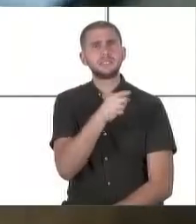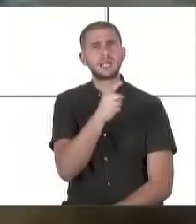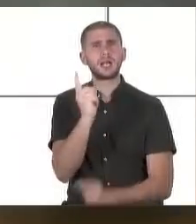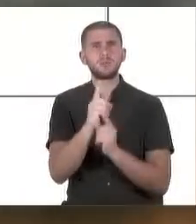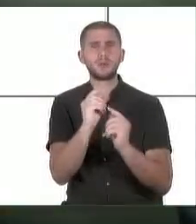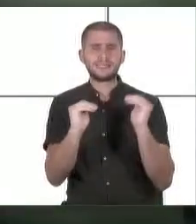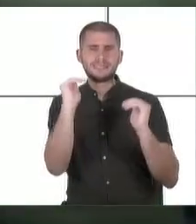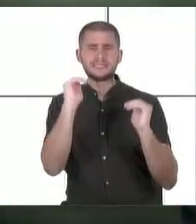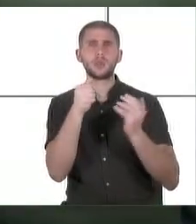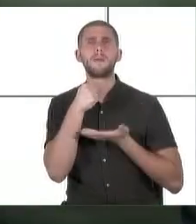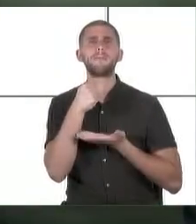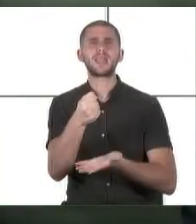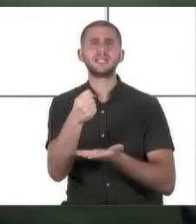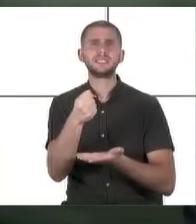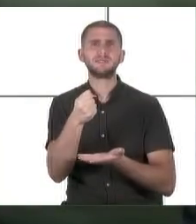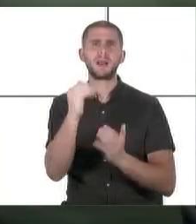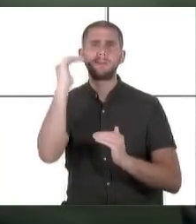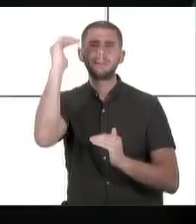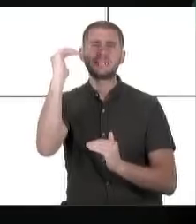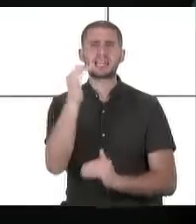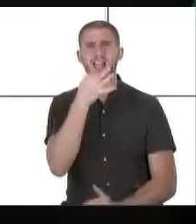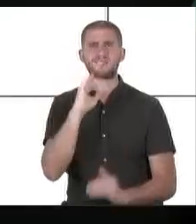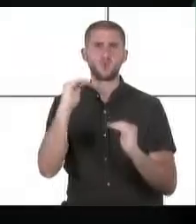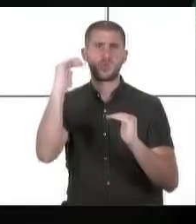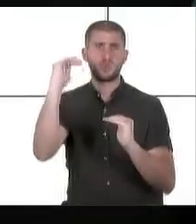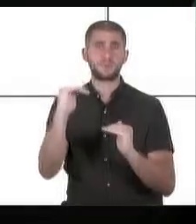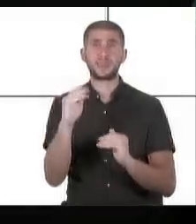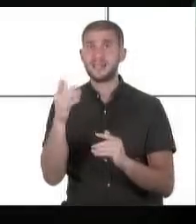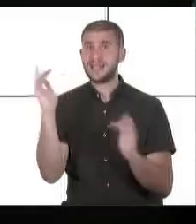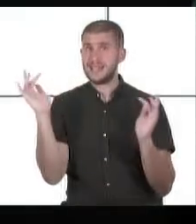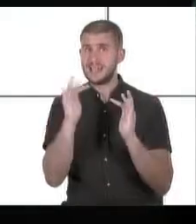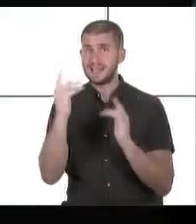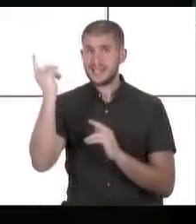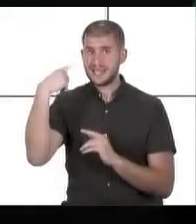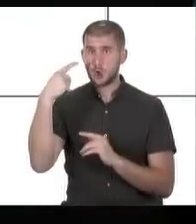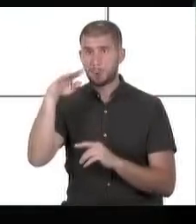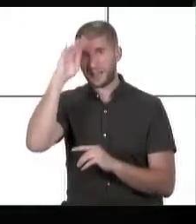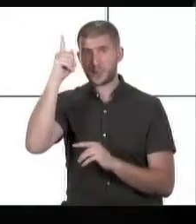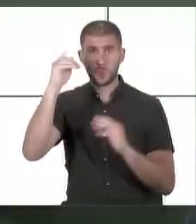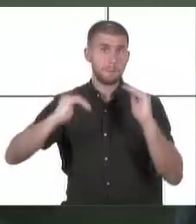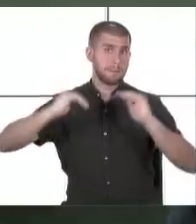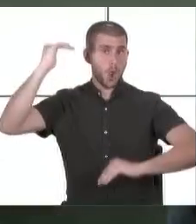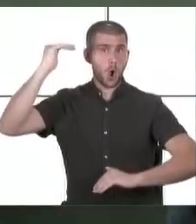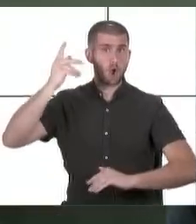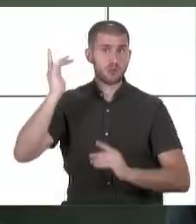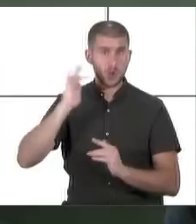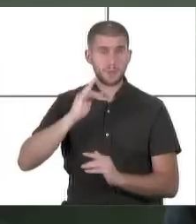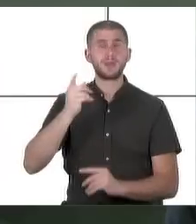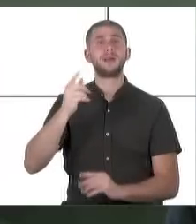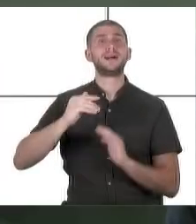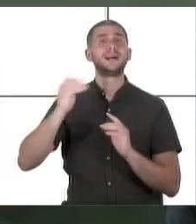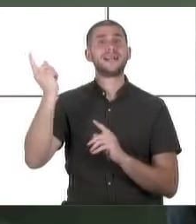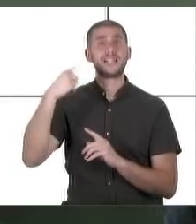איזונים בתקציב ובסדרי העדיפויות. האיום האיראני הוא בראש האיומים להערכת? האיום האיראני